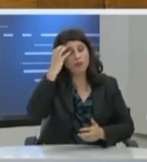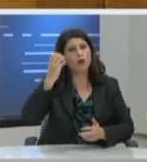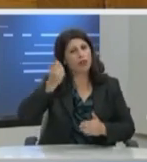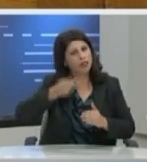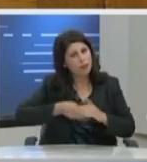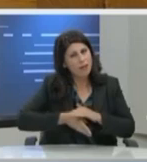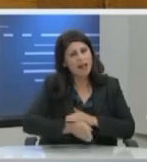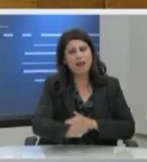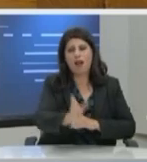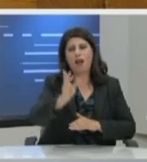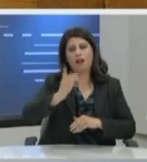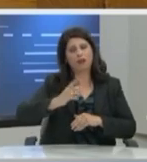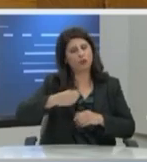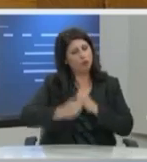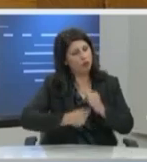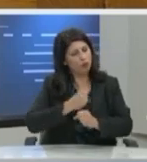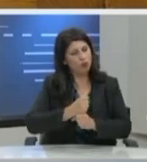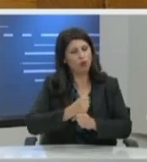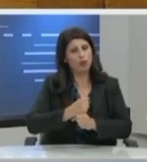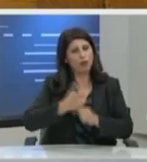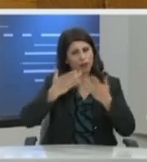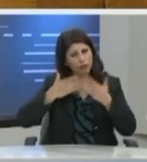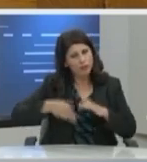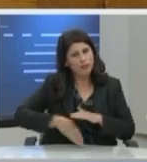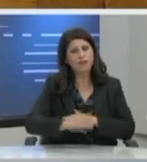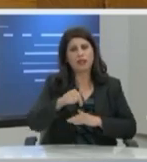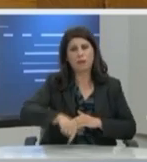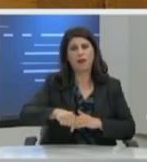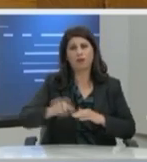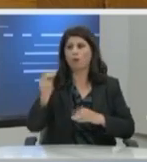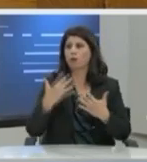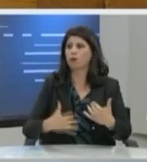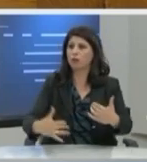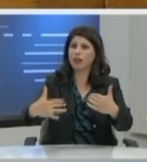θα φύγετε από αυτή τη Βουλή και θα σας συνοδεύει ένα όνειδος